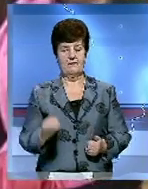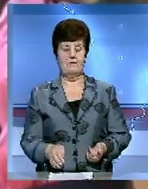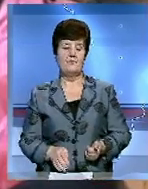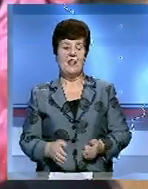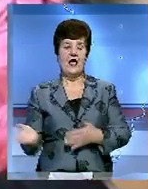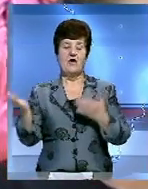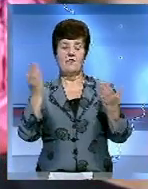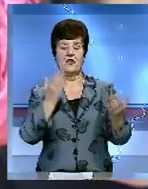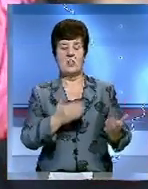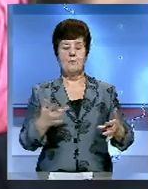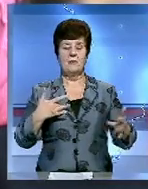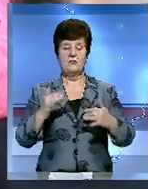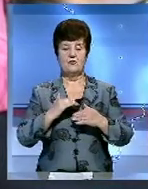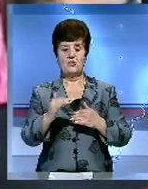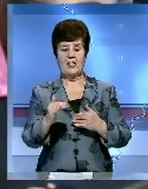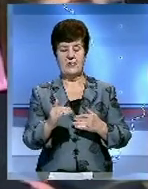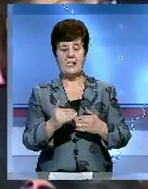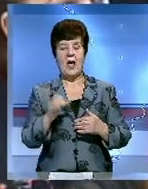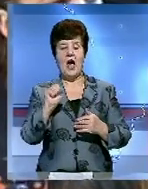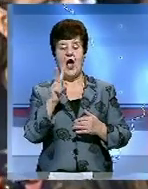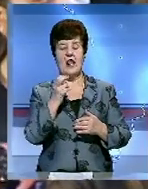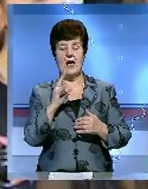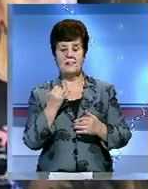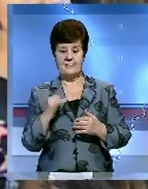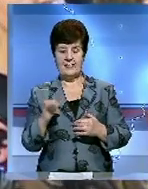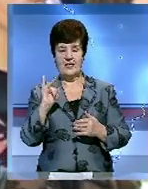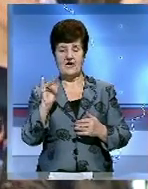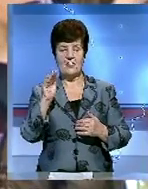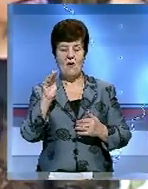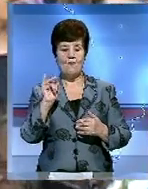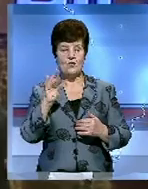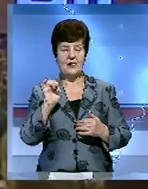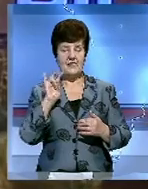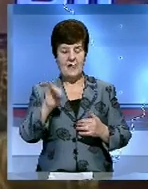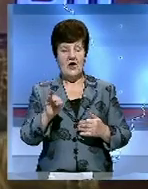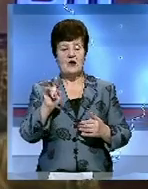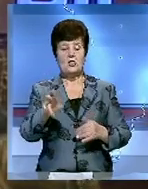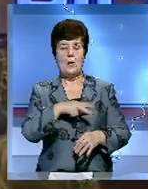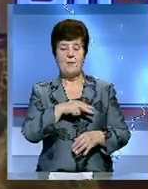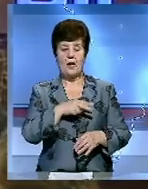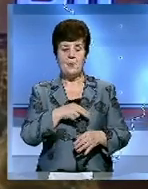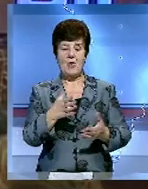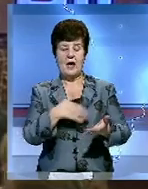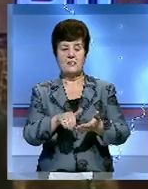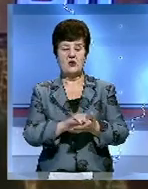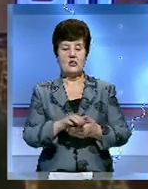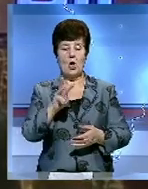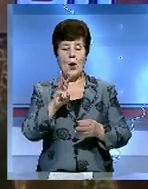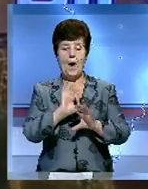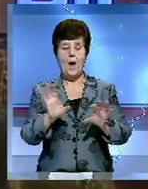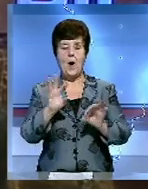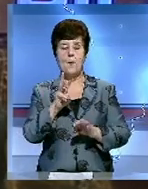scenă reprezentanții Alianței Infonet și premiul va fi acordat de către Asociația Motivația, premiată în